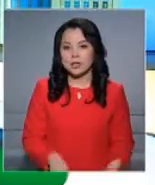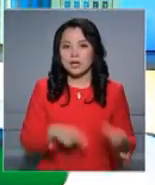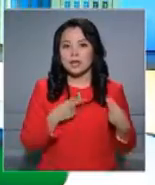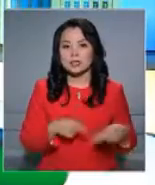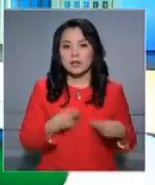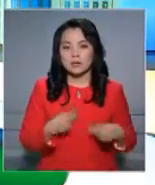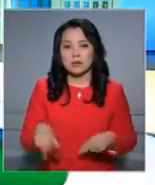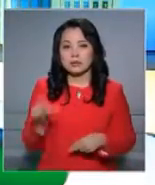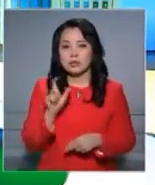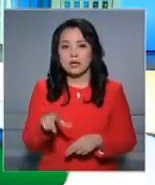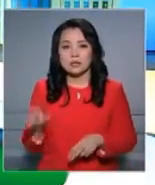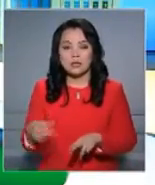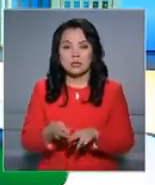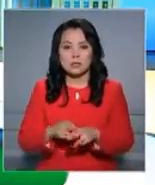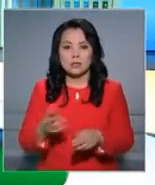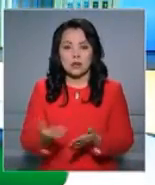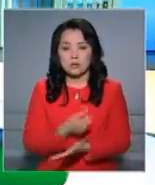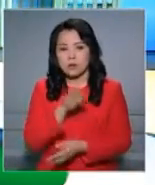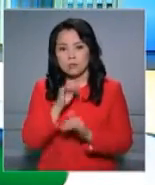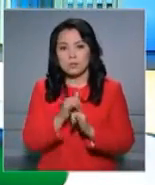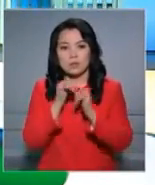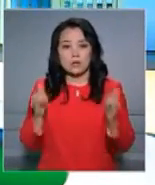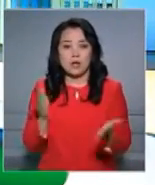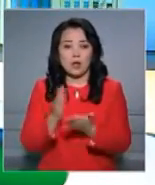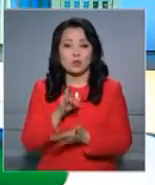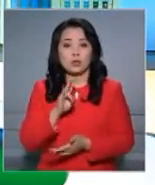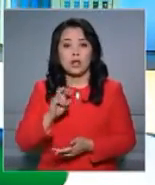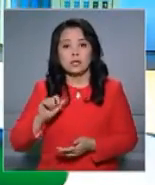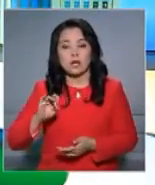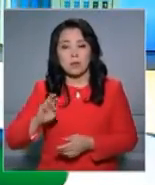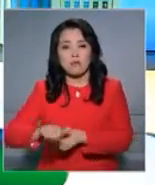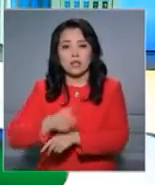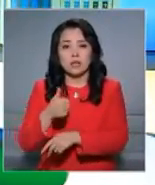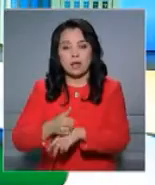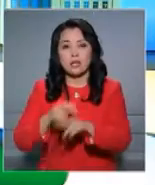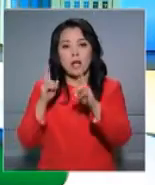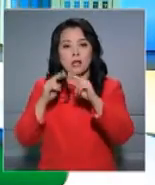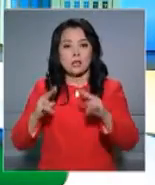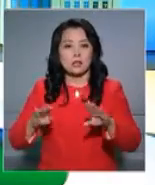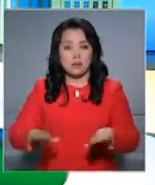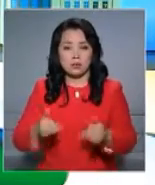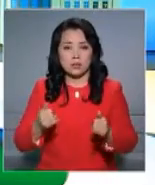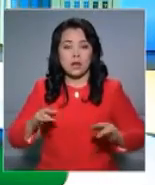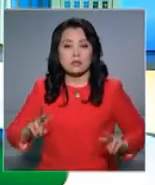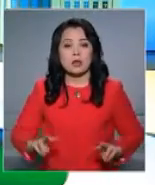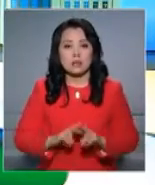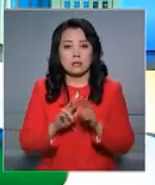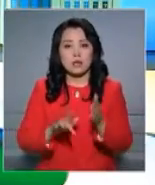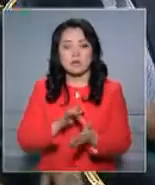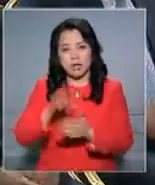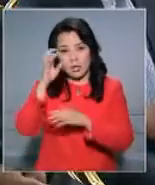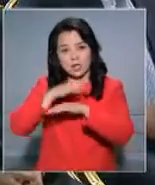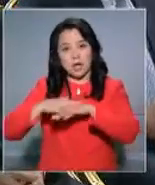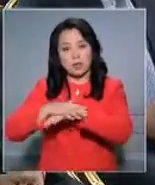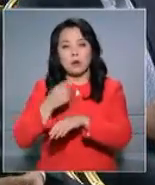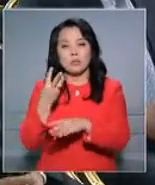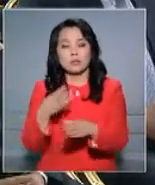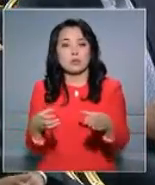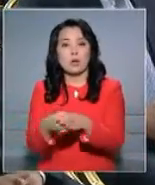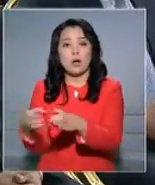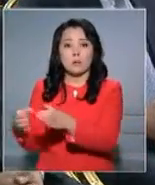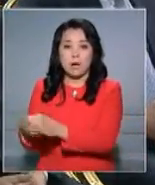Еңбек елеусіз қалмайды. Бүгін мемлекет басшысы Нұрсұлтан Назарбаев Ақордада еліміздің бір топ азаматына мемлекеттік сыйлық табыс